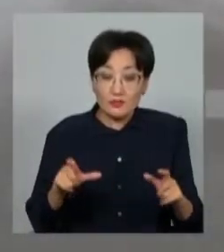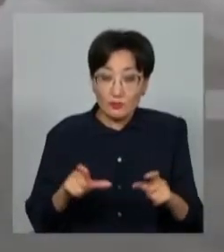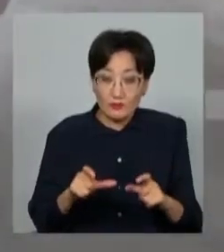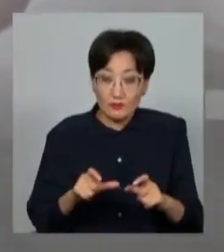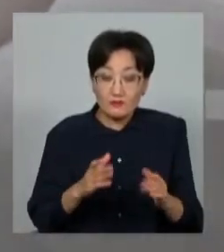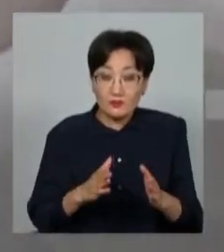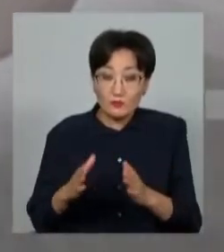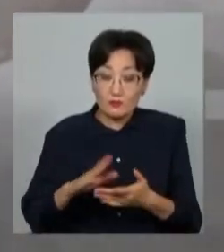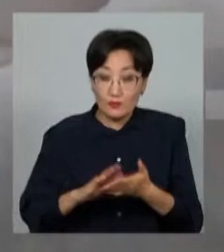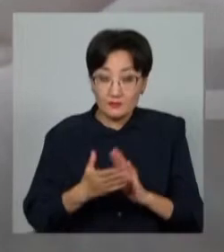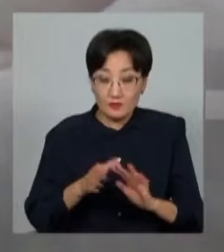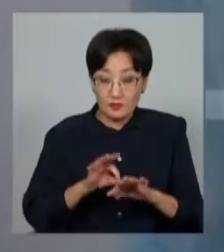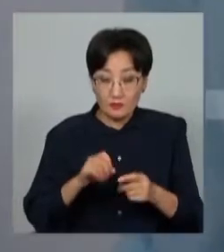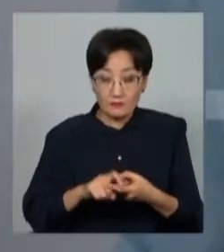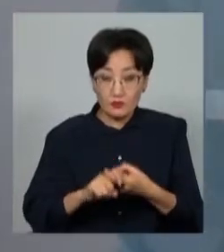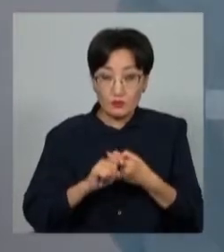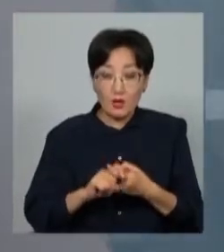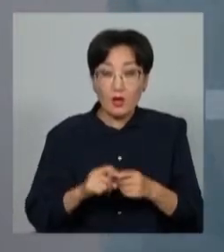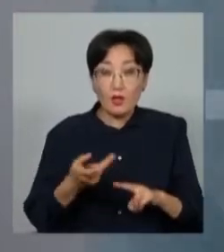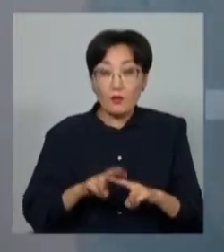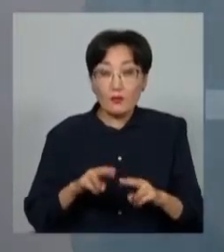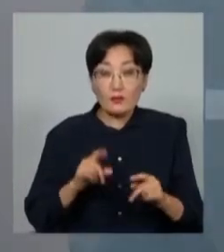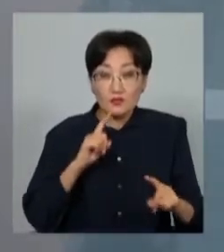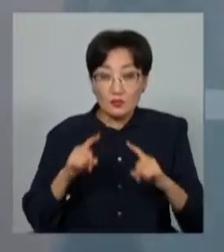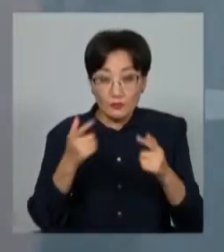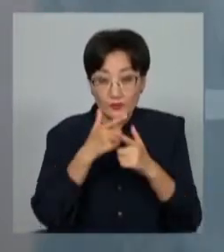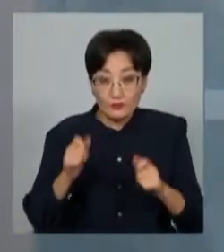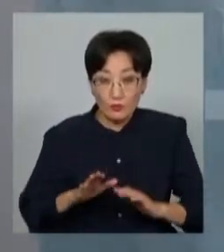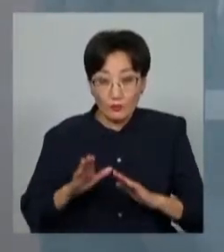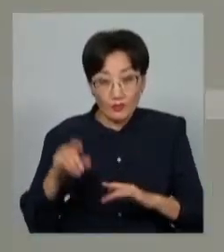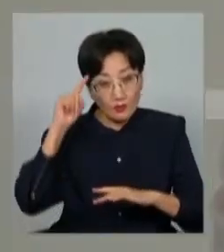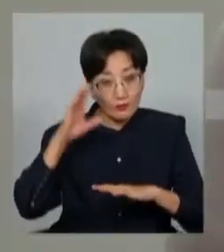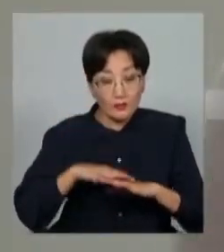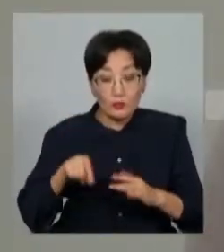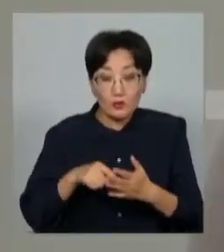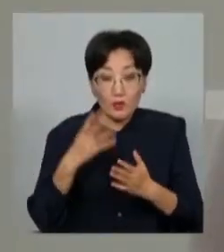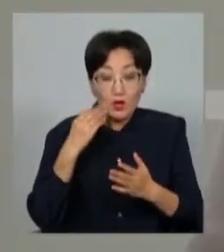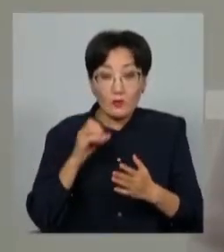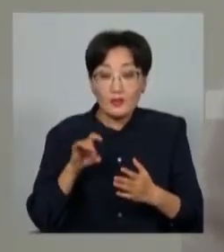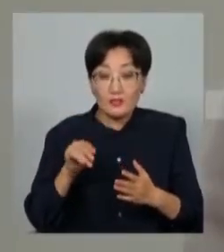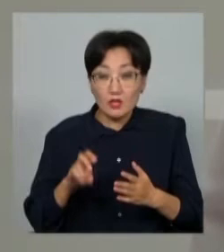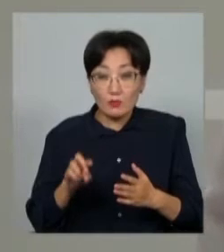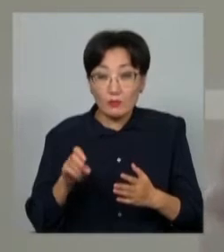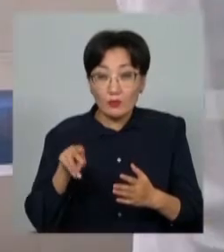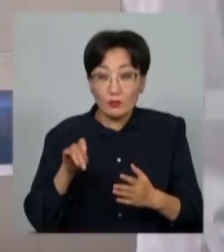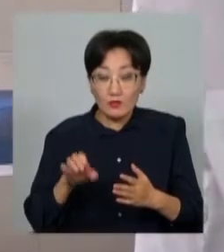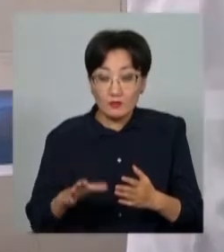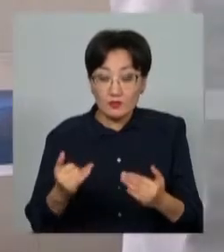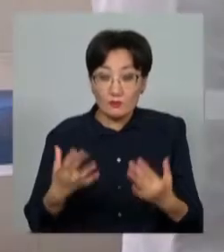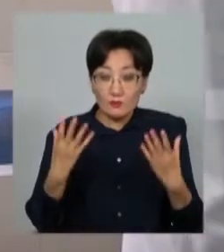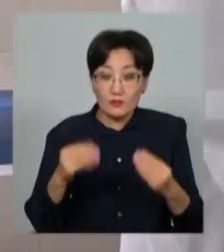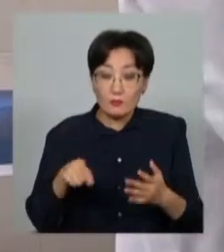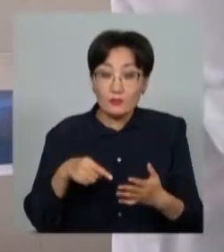и стабилизировать ситуацию с коронавирусом. Об этом на брифинге сообщил заместитель акима города Алматы Ержан Бабакумаров. На